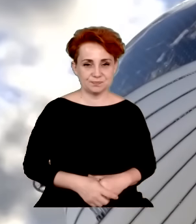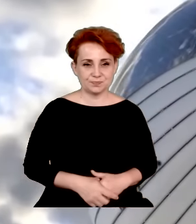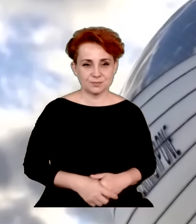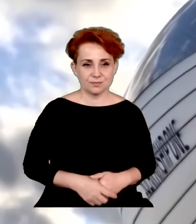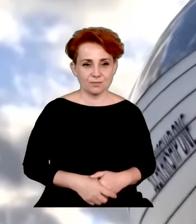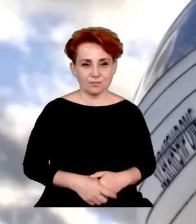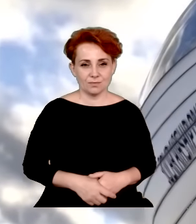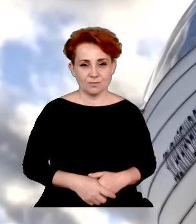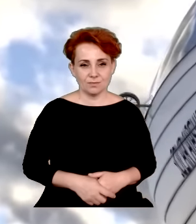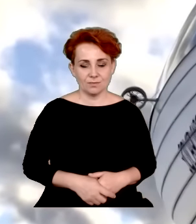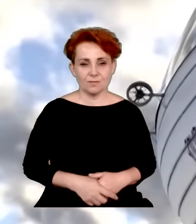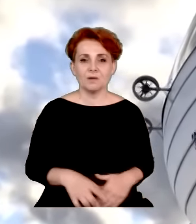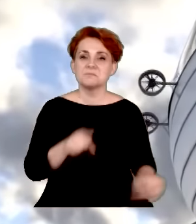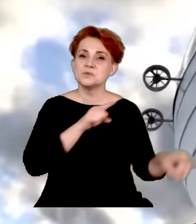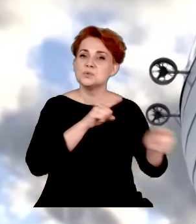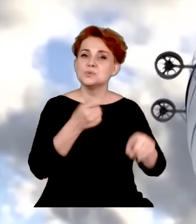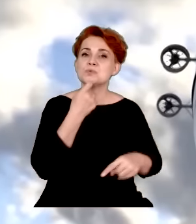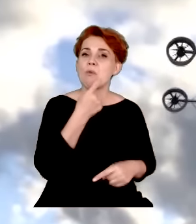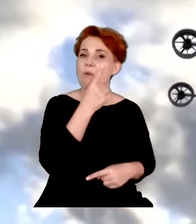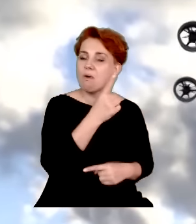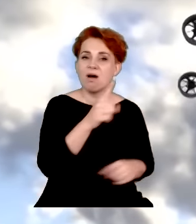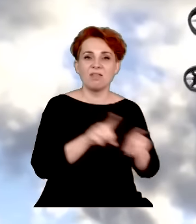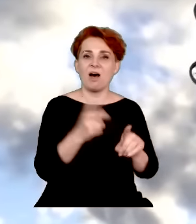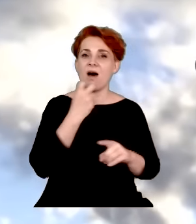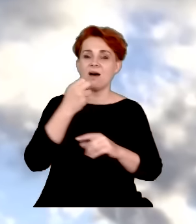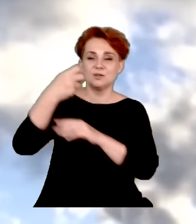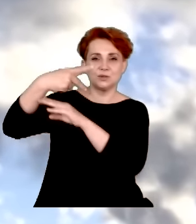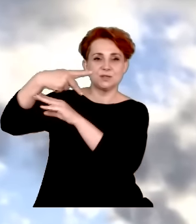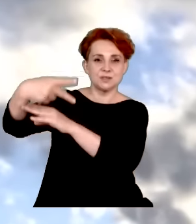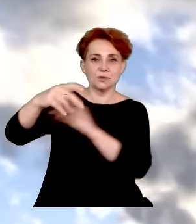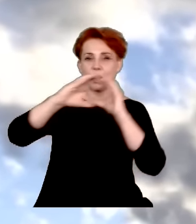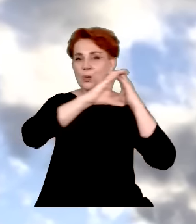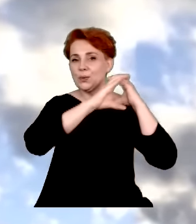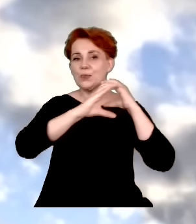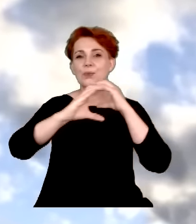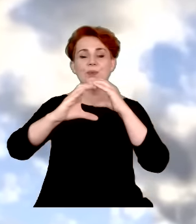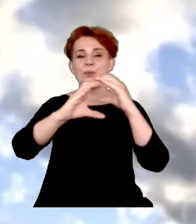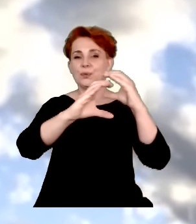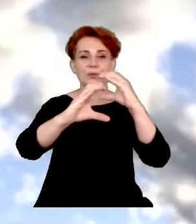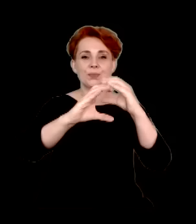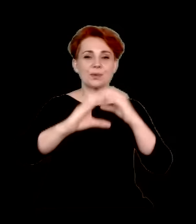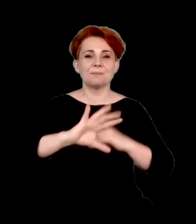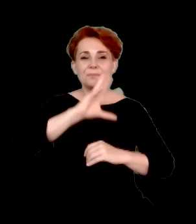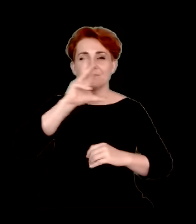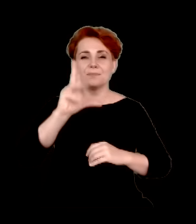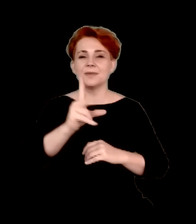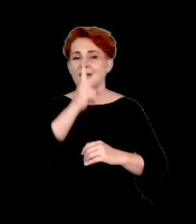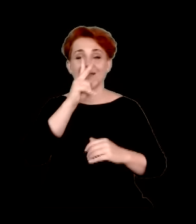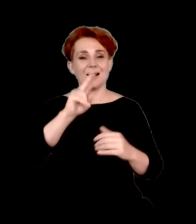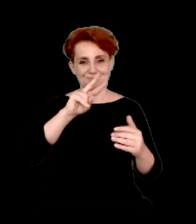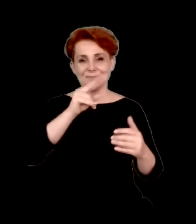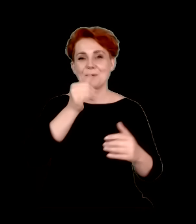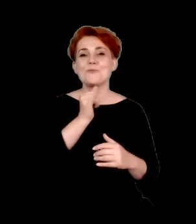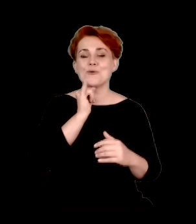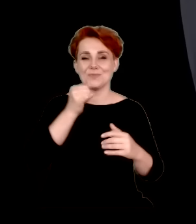A co to za maszyna i w dodatku napędzana energią słoneczną? To sterowiec na pięknej, wręcz trochę utopijnej wizualizacji. Czytali Państwo